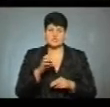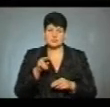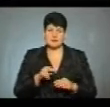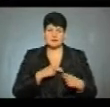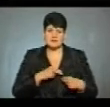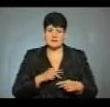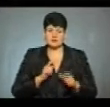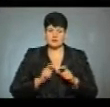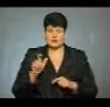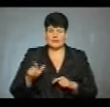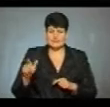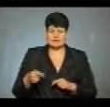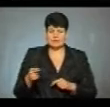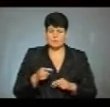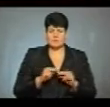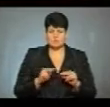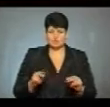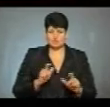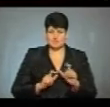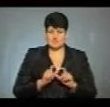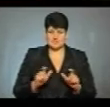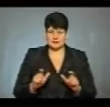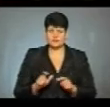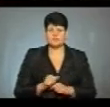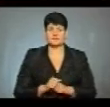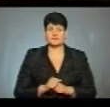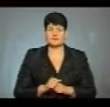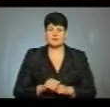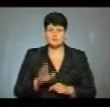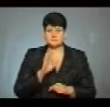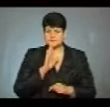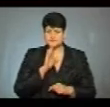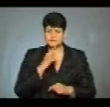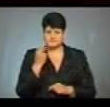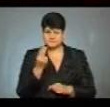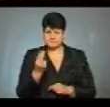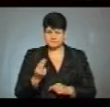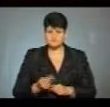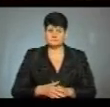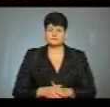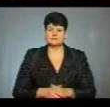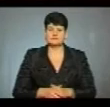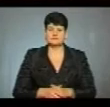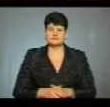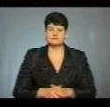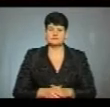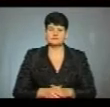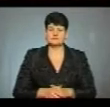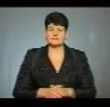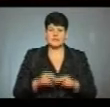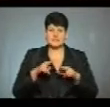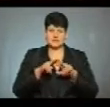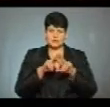та студенти Тернопільського педуніверситету. Зоряна Наліжита з донькою Оленою малювали. Давай зірочку